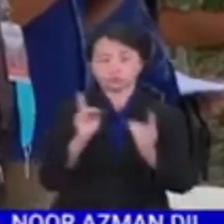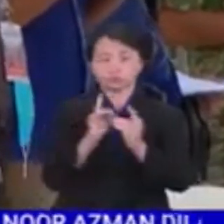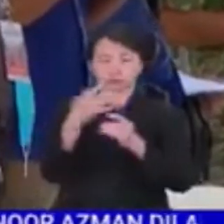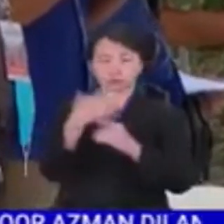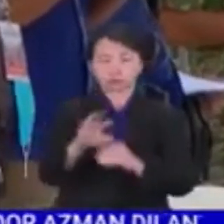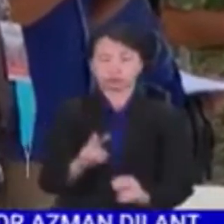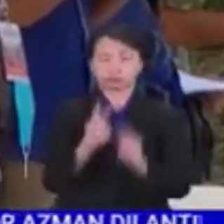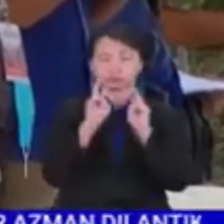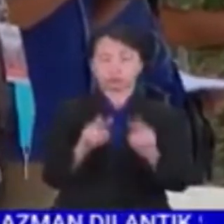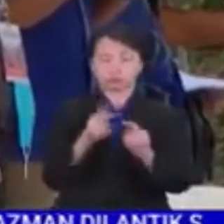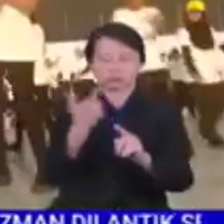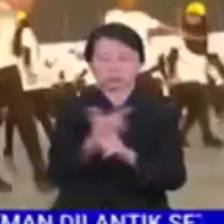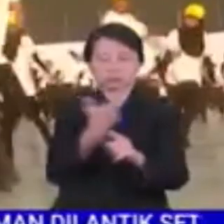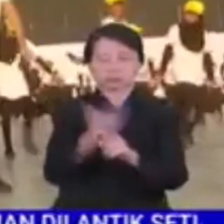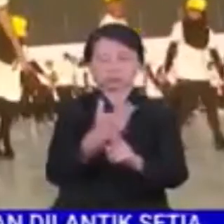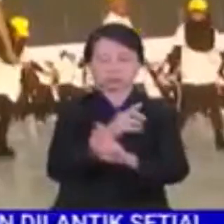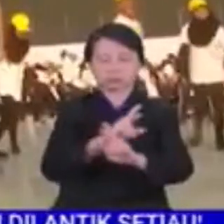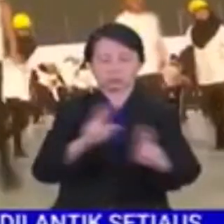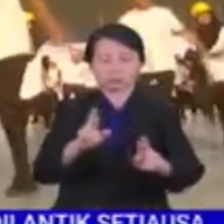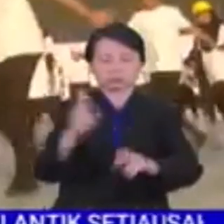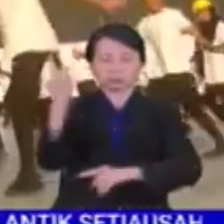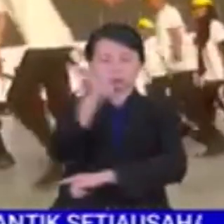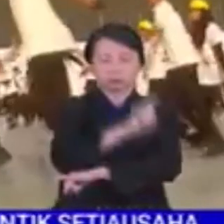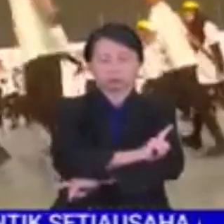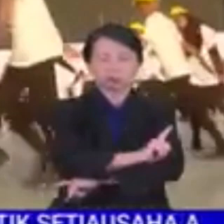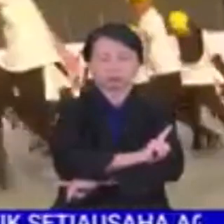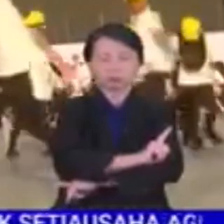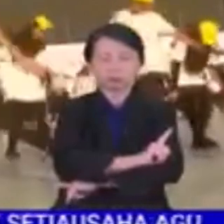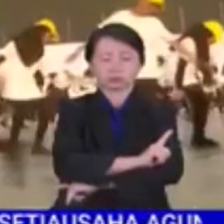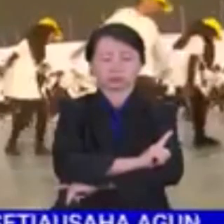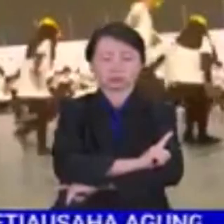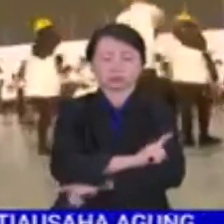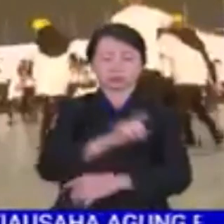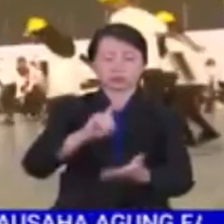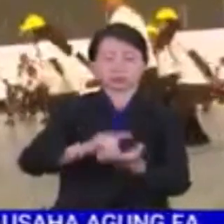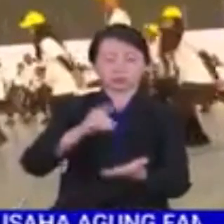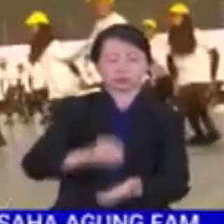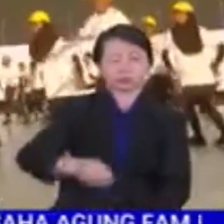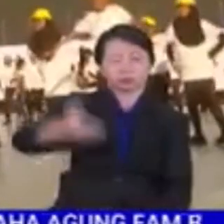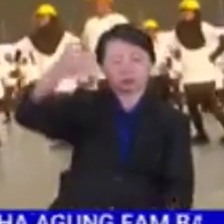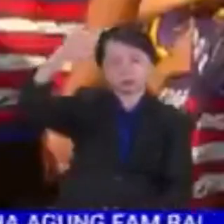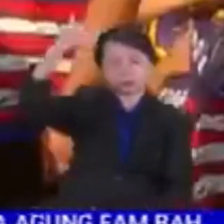media selepas menyaksikan raptai persiapan sambutan Hari Kebangsaan di Dataran Merdeka.